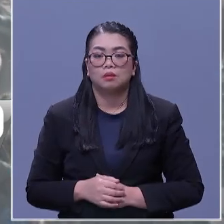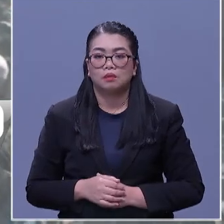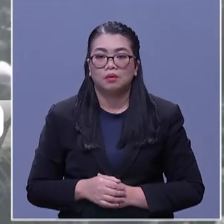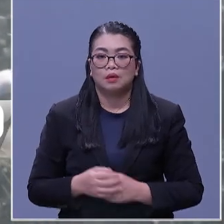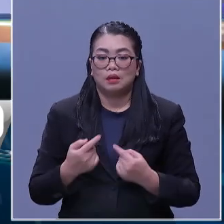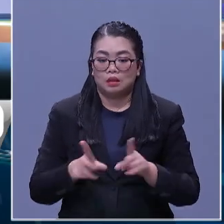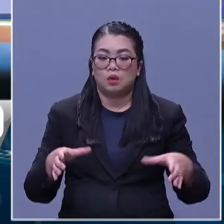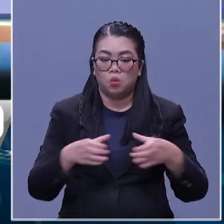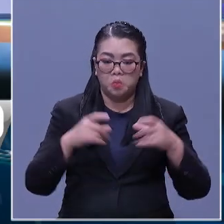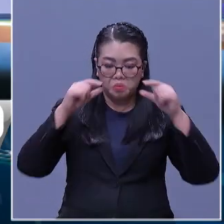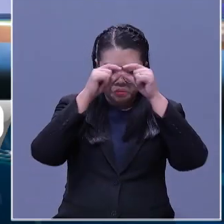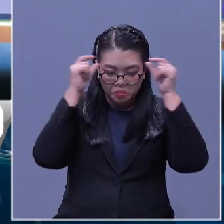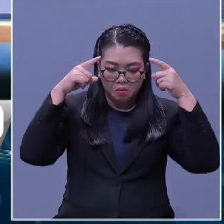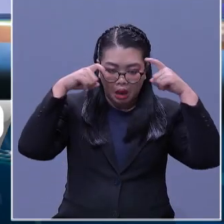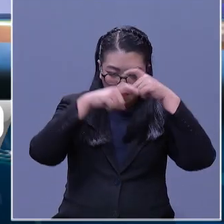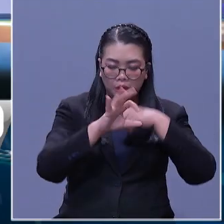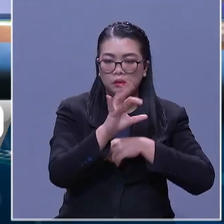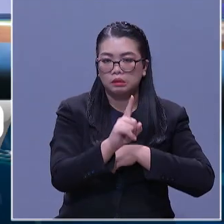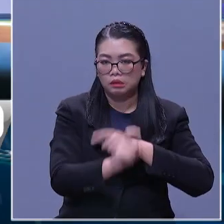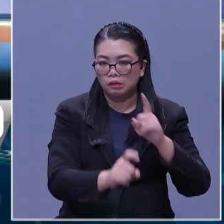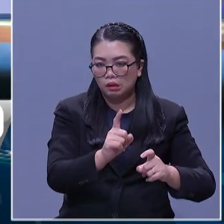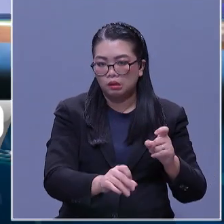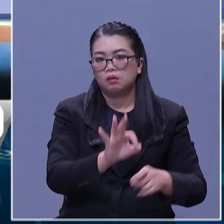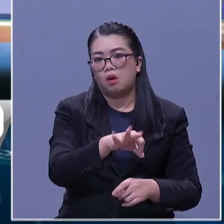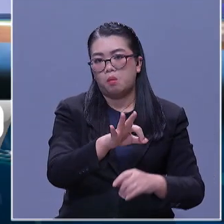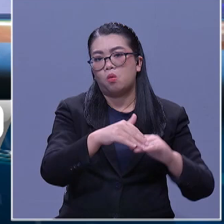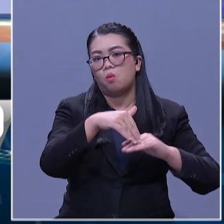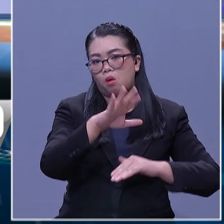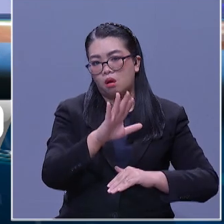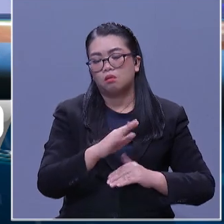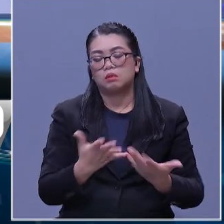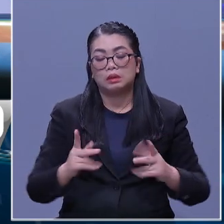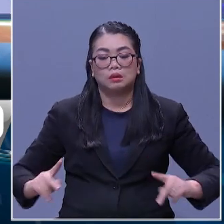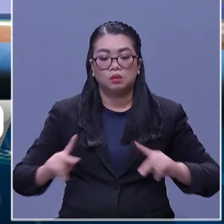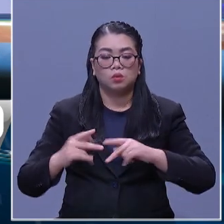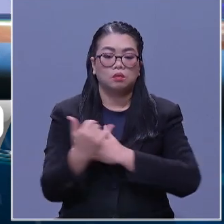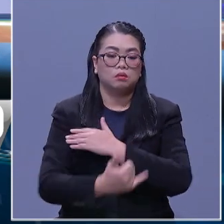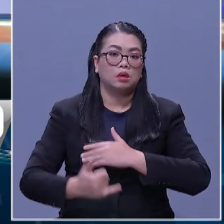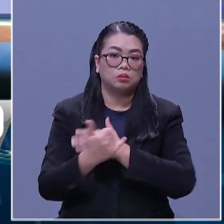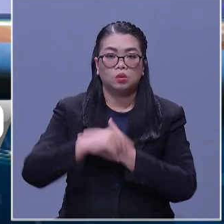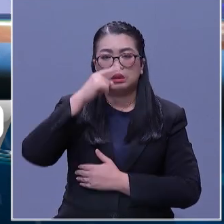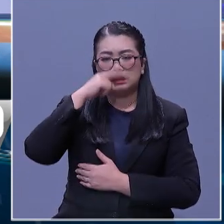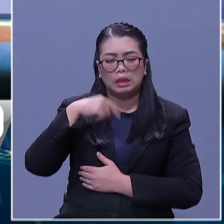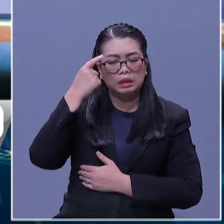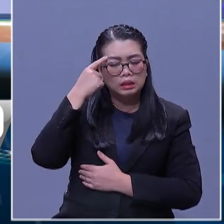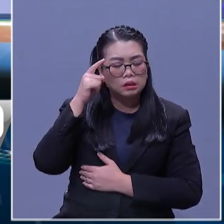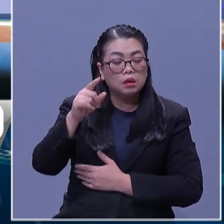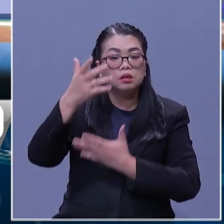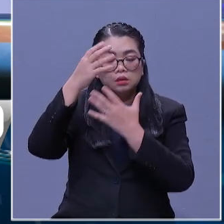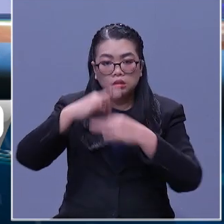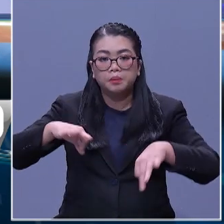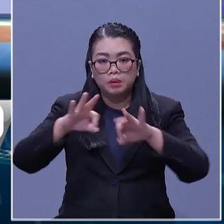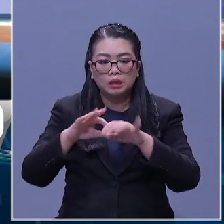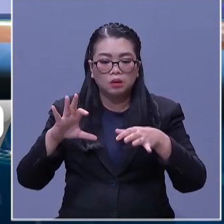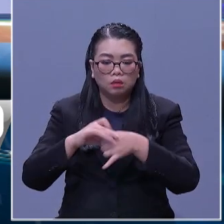และด้วยจากสถานการณ์การสู้รบที่รุนแรงมากขึ้นแบบนี้นะครับทางกระทรวงต่างประเทศของไทยเองก็เลงเห็นถึงความสำคัญด้าน